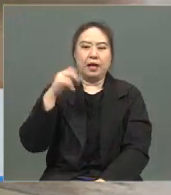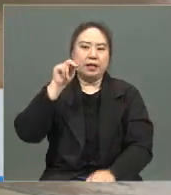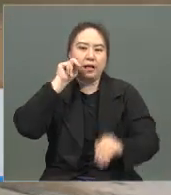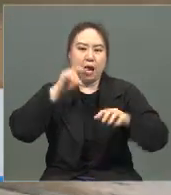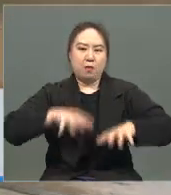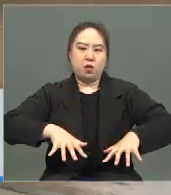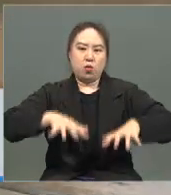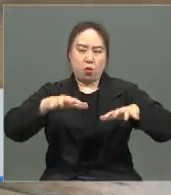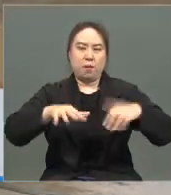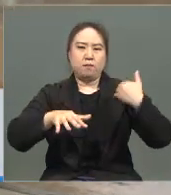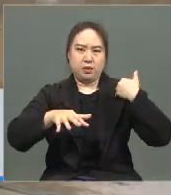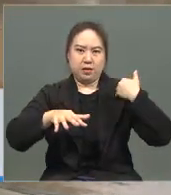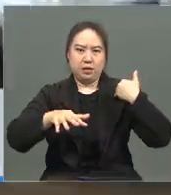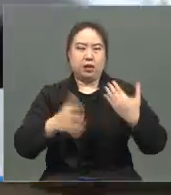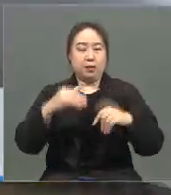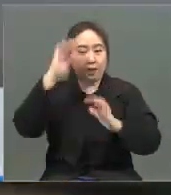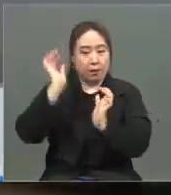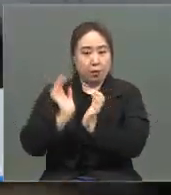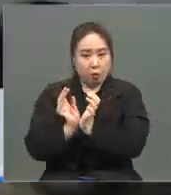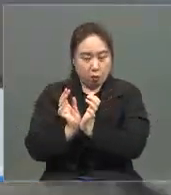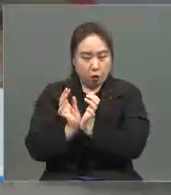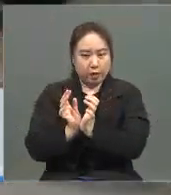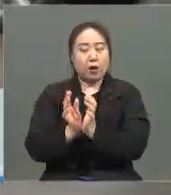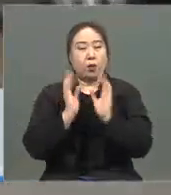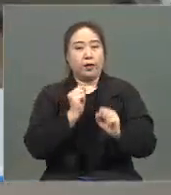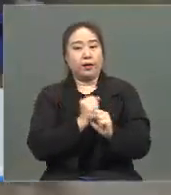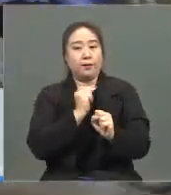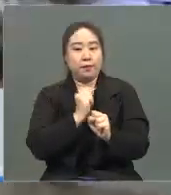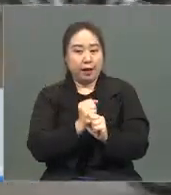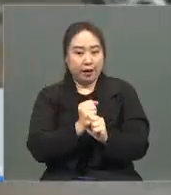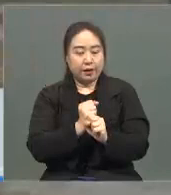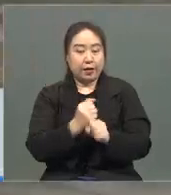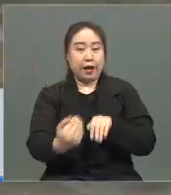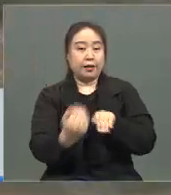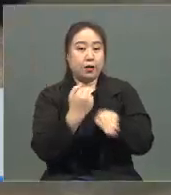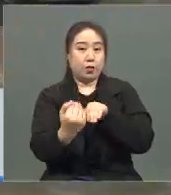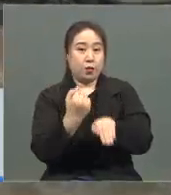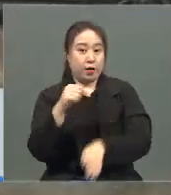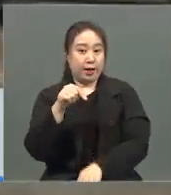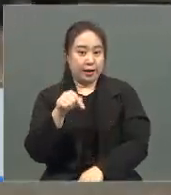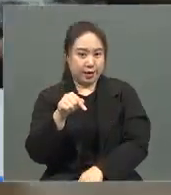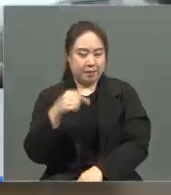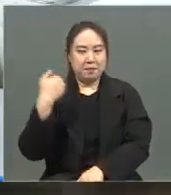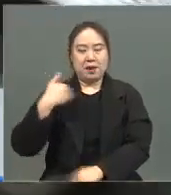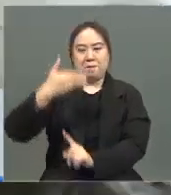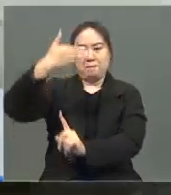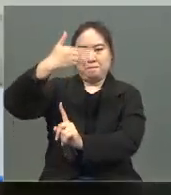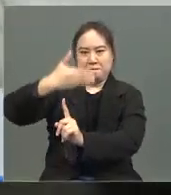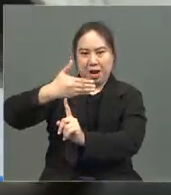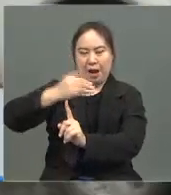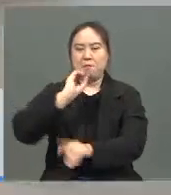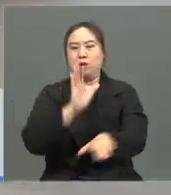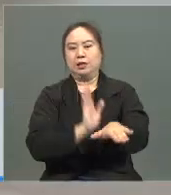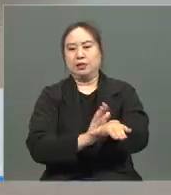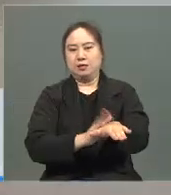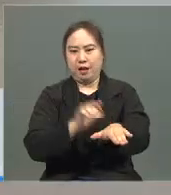ขังอยู่ทำให้เจ้าหน้าที่ตำรวจรวมถึงเจ้าที่จากแขวงการทางตรังนะคะต้องไปติดป้ายแจ้งเตือนรวมถึงอำนวย